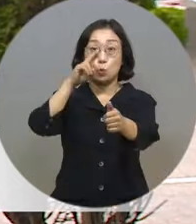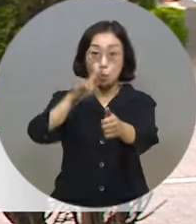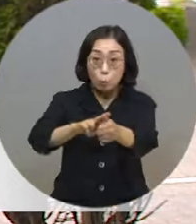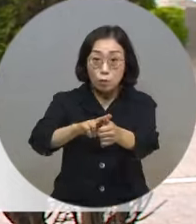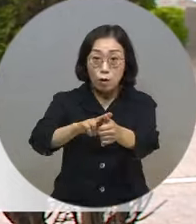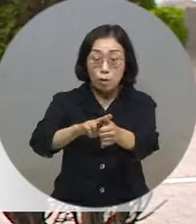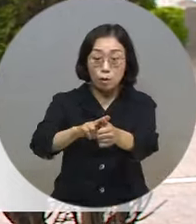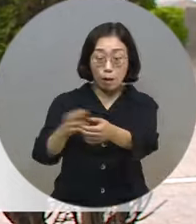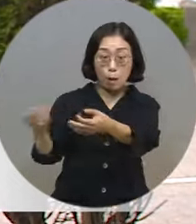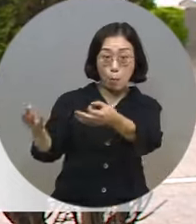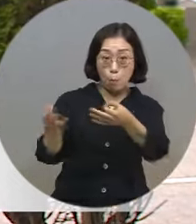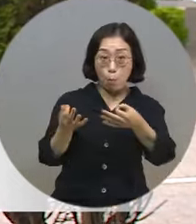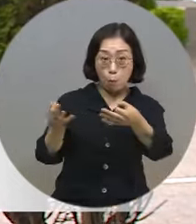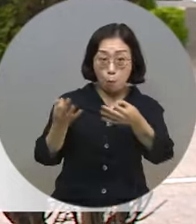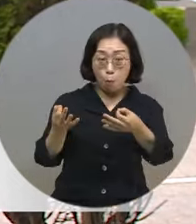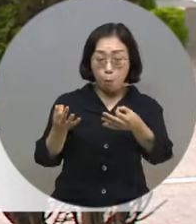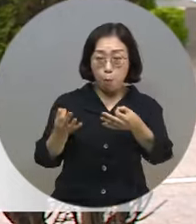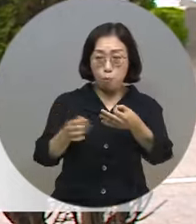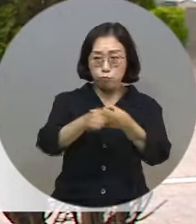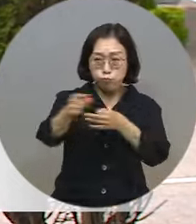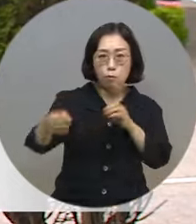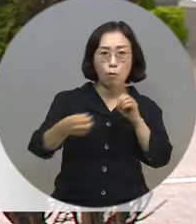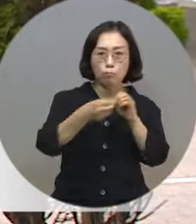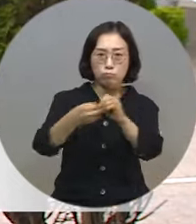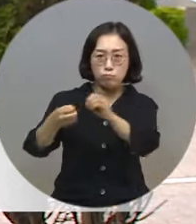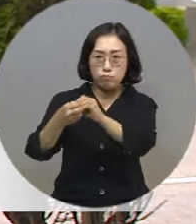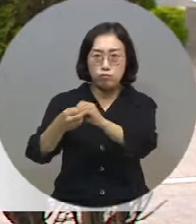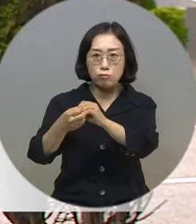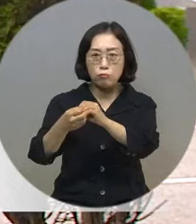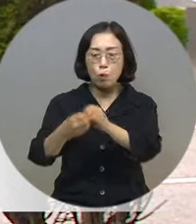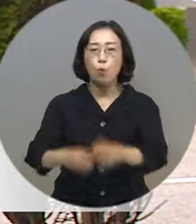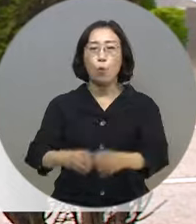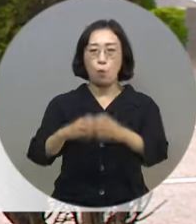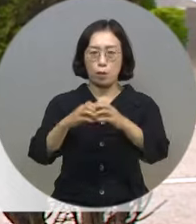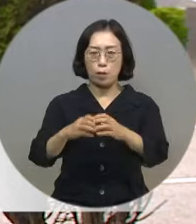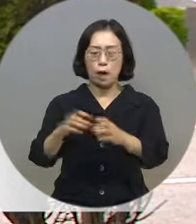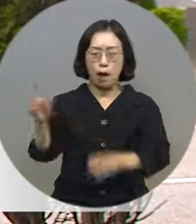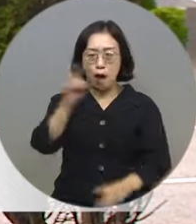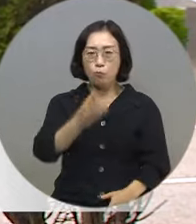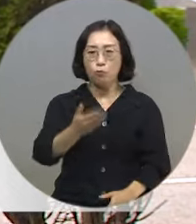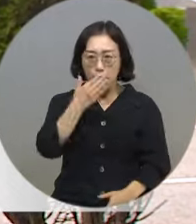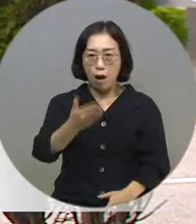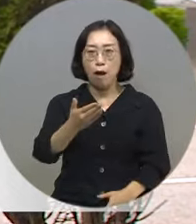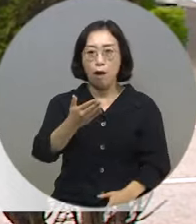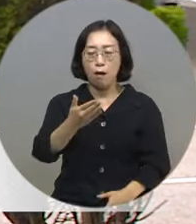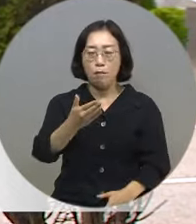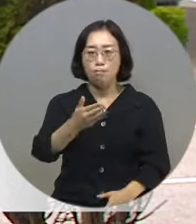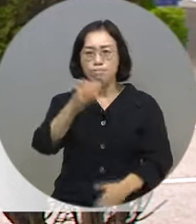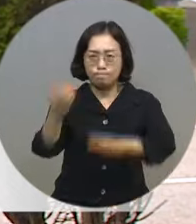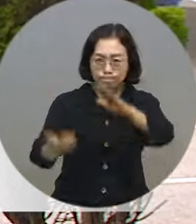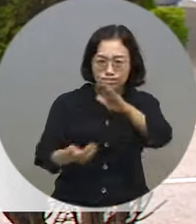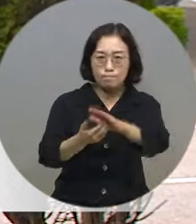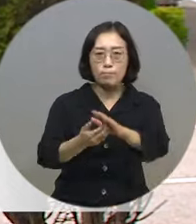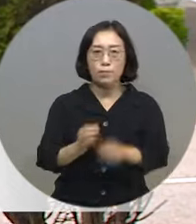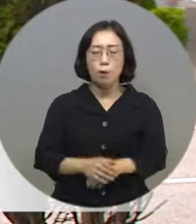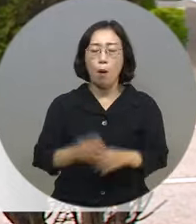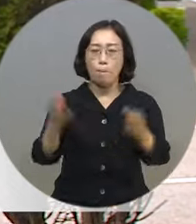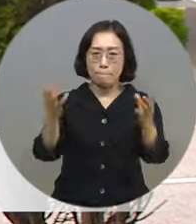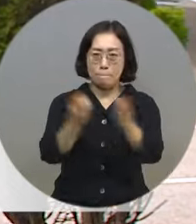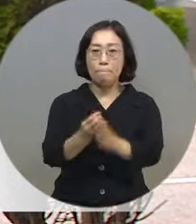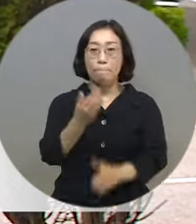도전이이 도전이 이룰 수 있다는 용기를 주고 그리고 완수할 수